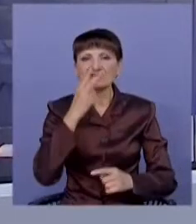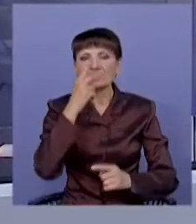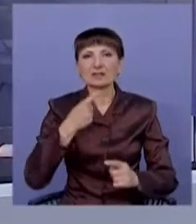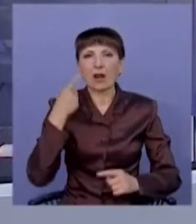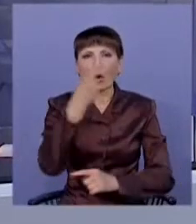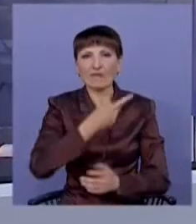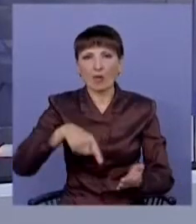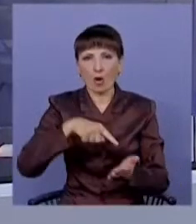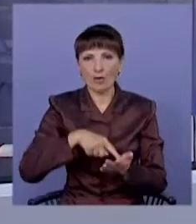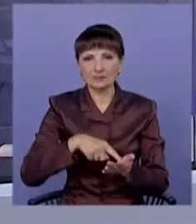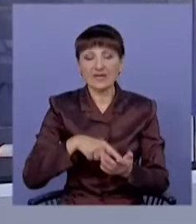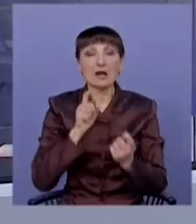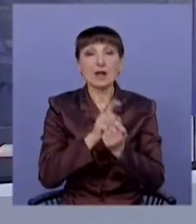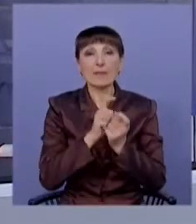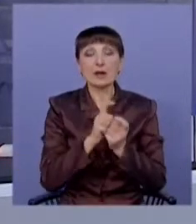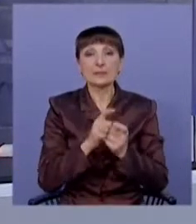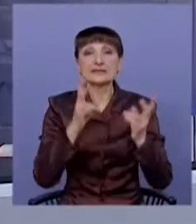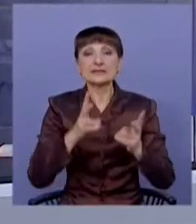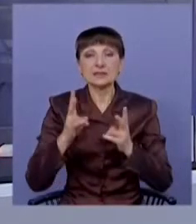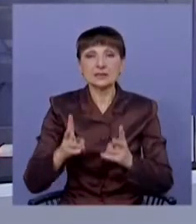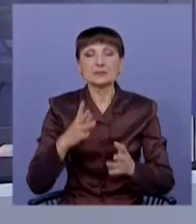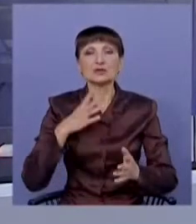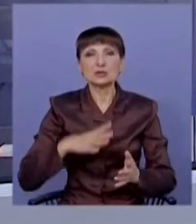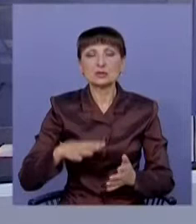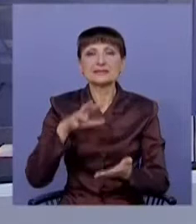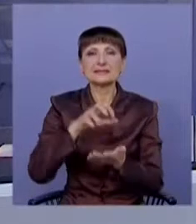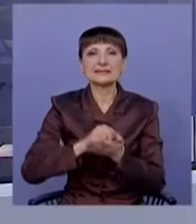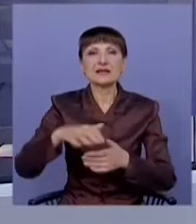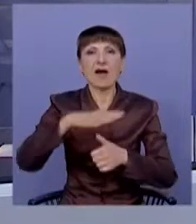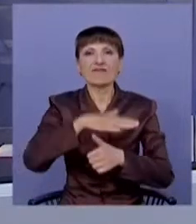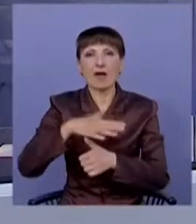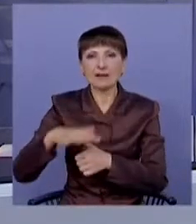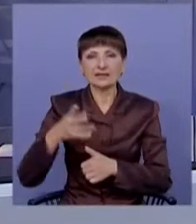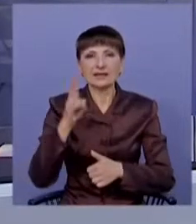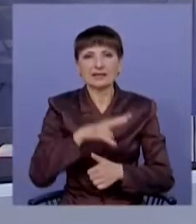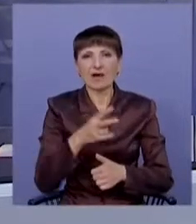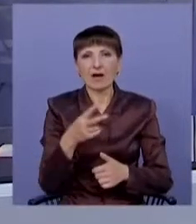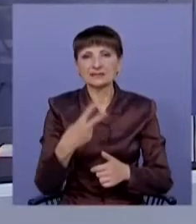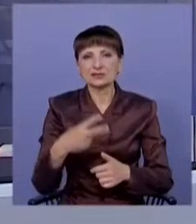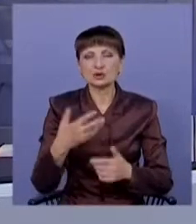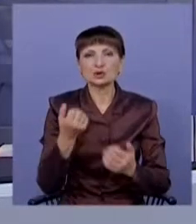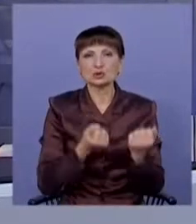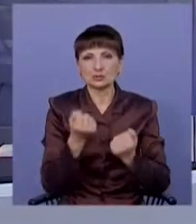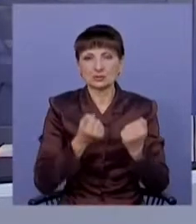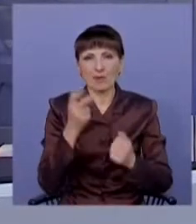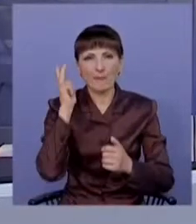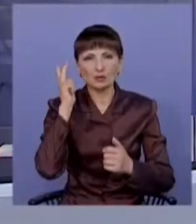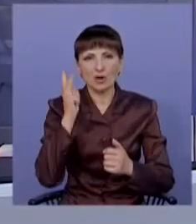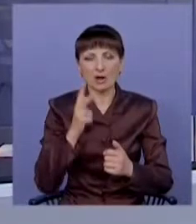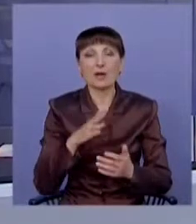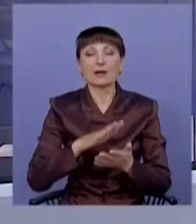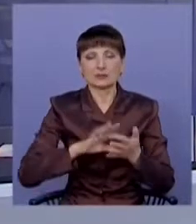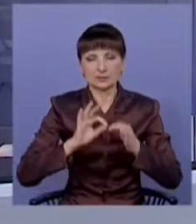отдаленных районах города. Для борьбы со стихией пришлось задействовать авиацию и два десятка пожарных расчетов. С места происшествия репортаж